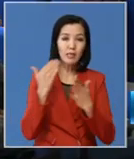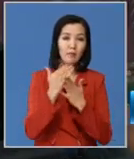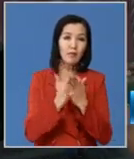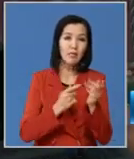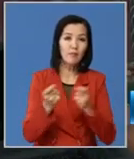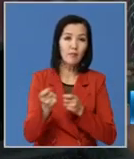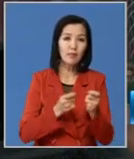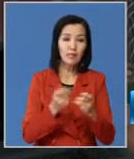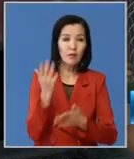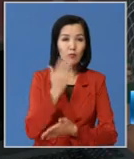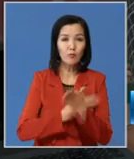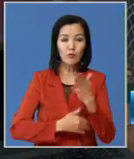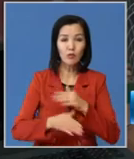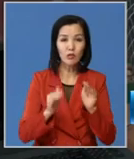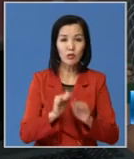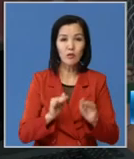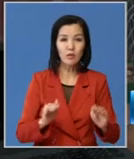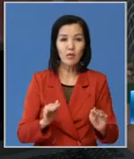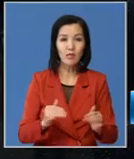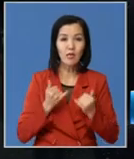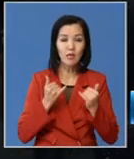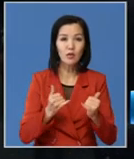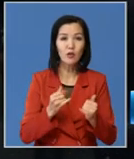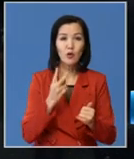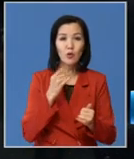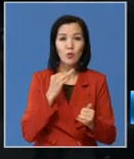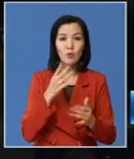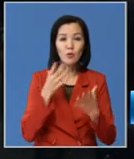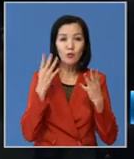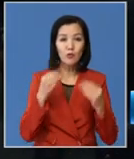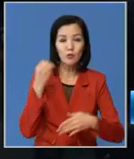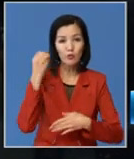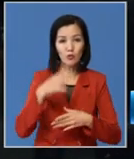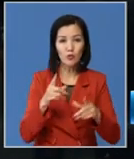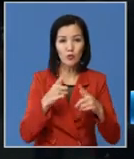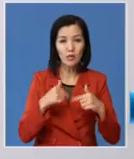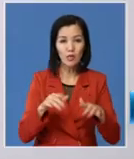кетсек, лай көшкініне соңғы 2 күнде жауған қатты нөсер себеп болған.